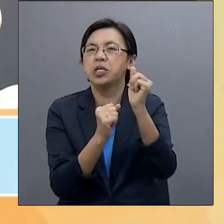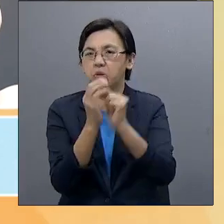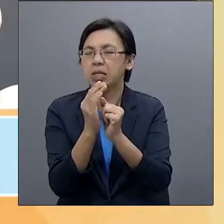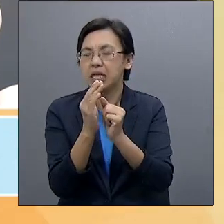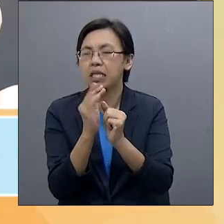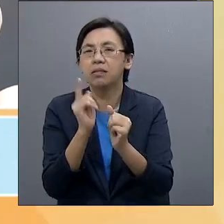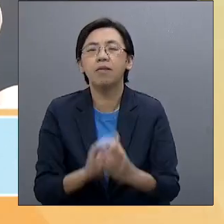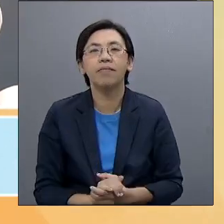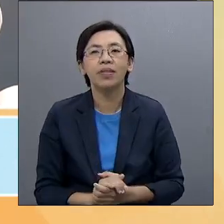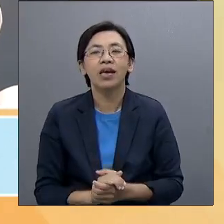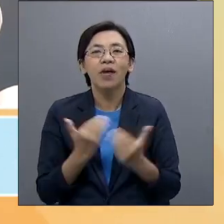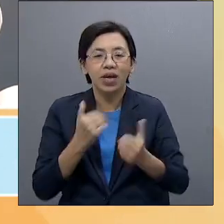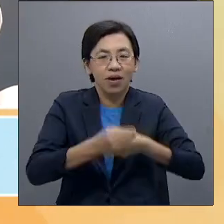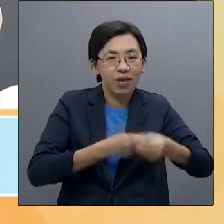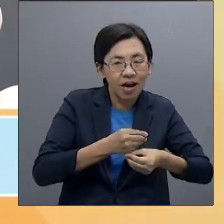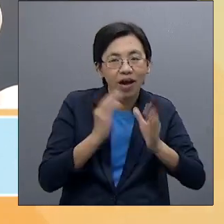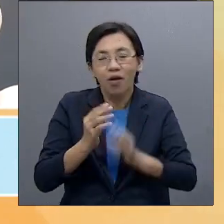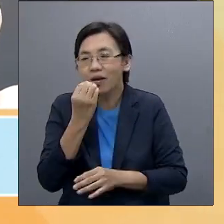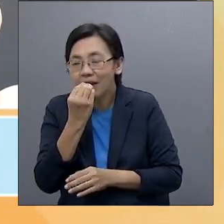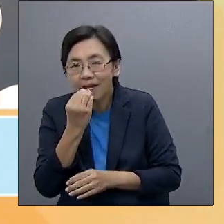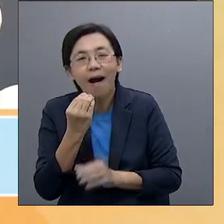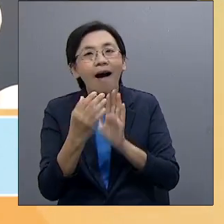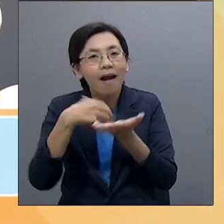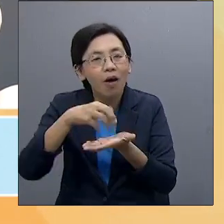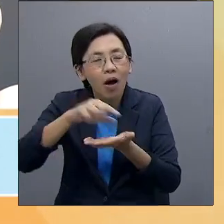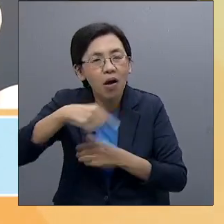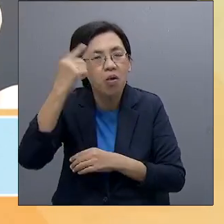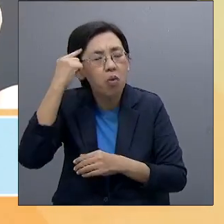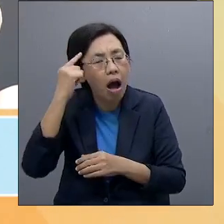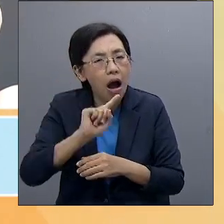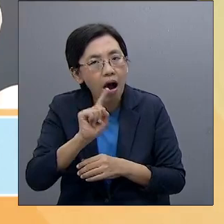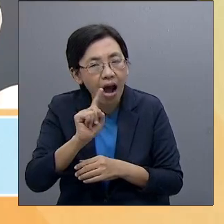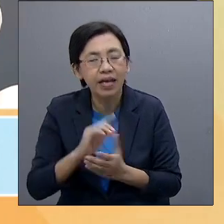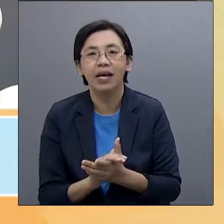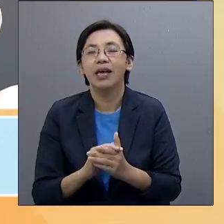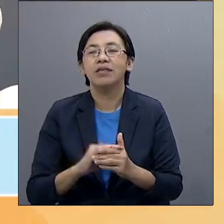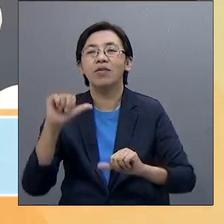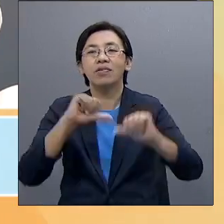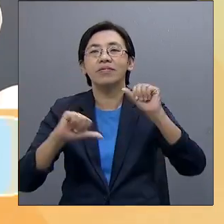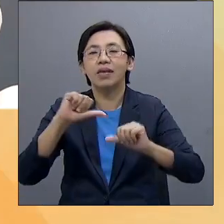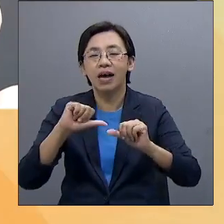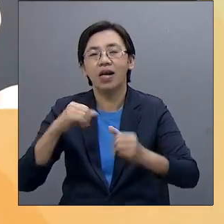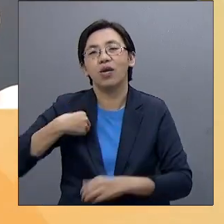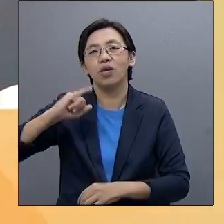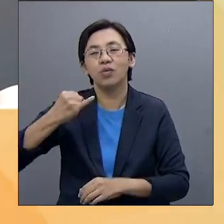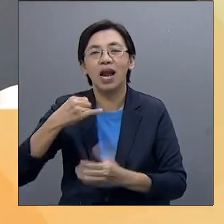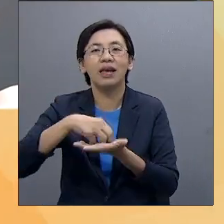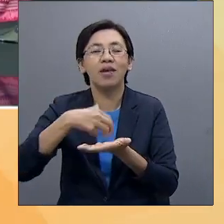นกินด้วยวันนี้ต้องขอขอบพระคุณนะศาสตราจารย์ธีรยุทธวิไลวันภาควิชาเคมีคณะวิทยาศาสตร์จุฬาลงกรณ์มหาวิทยาลัยมีโ